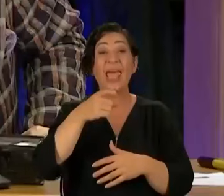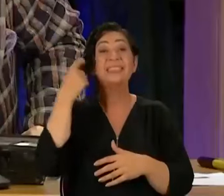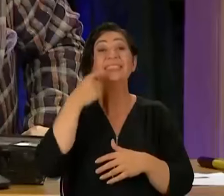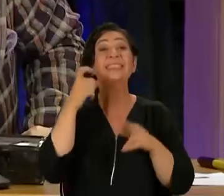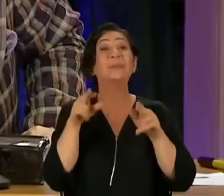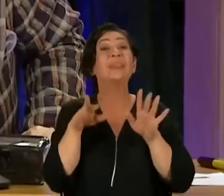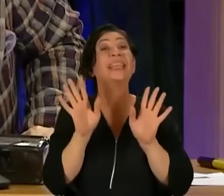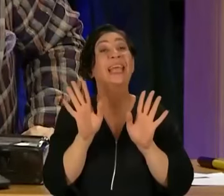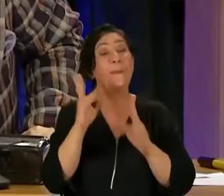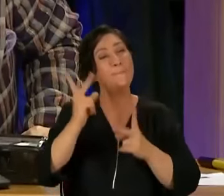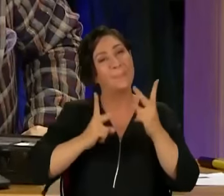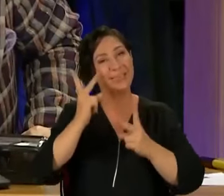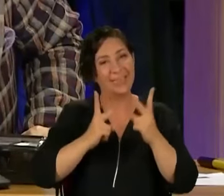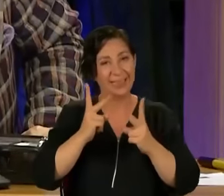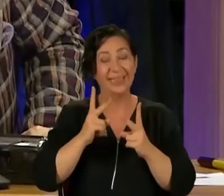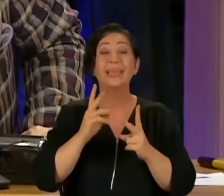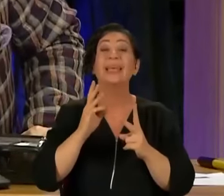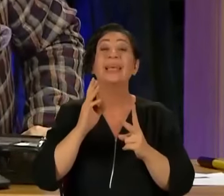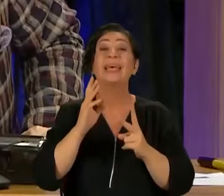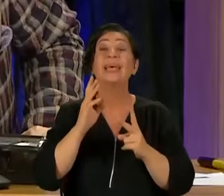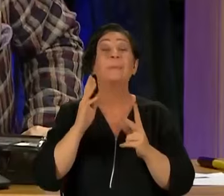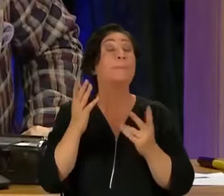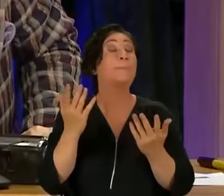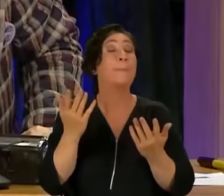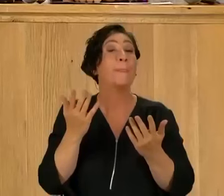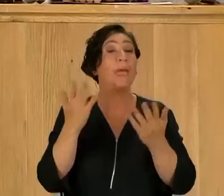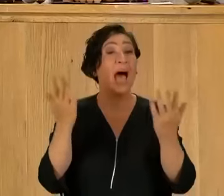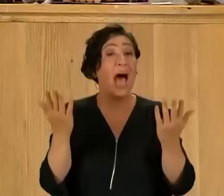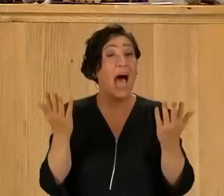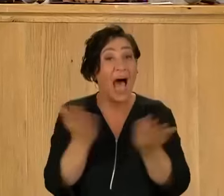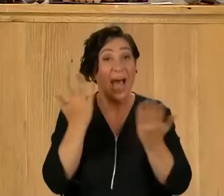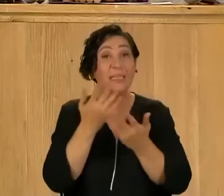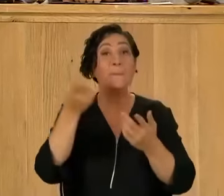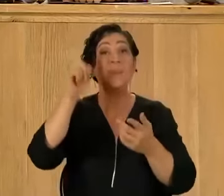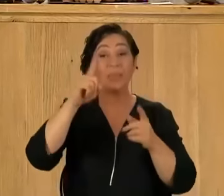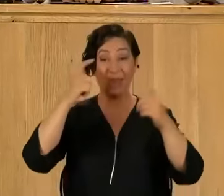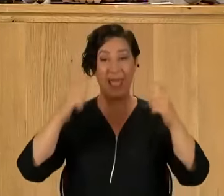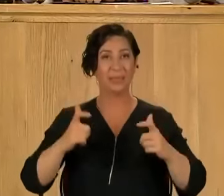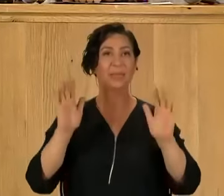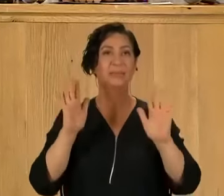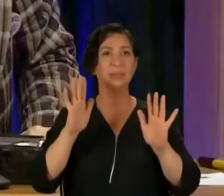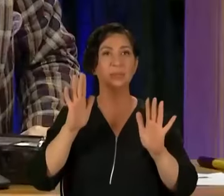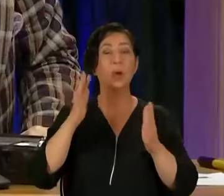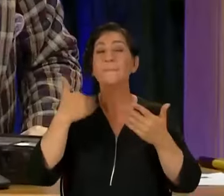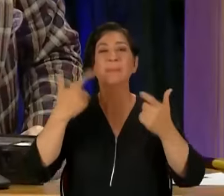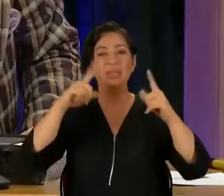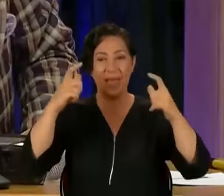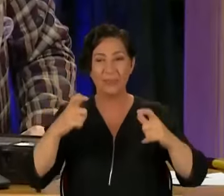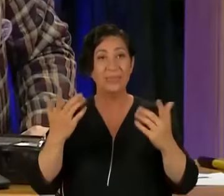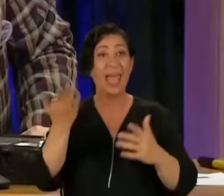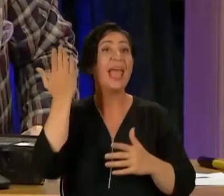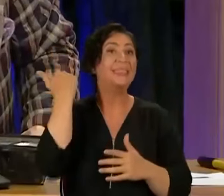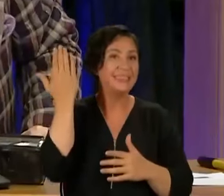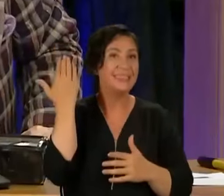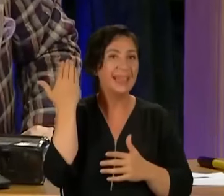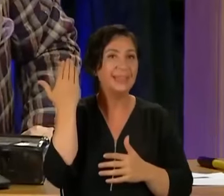gibi değil aslında bazı şeyler. Çünkü çünkü artık başka bir konumdayız. Yani konumuz şu aslında.